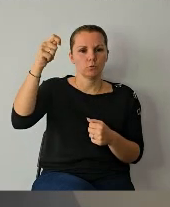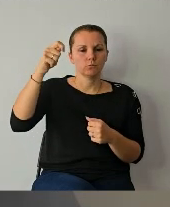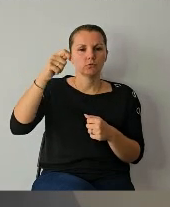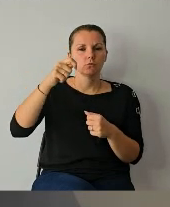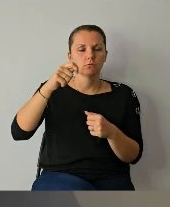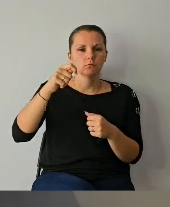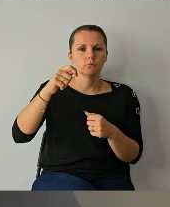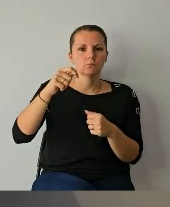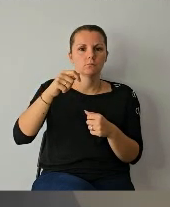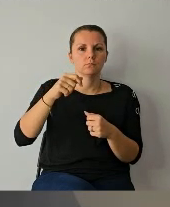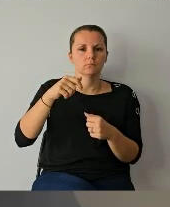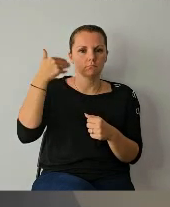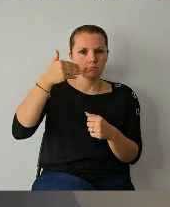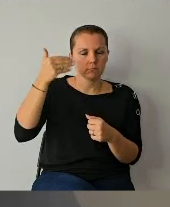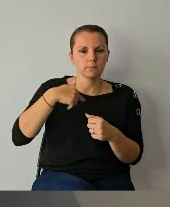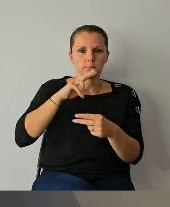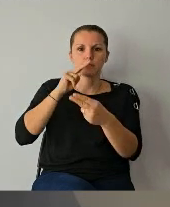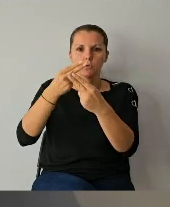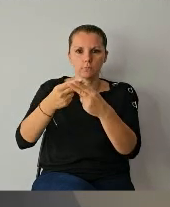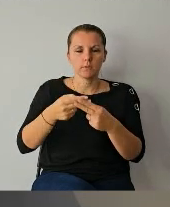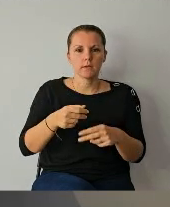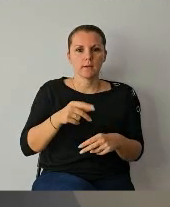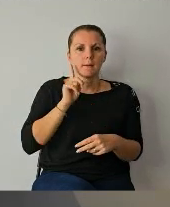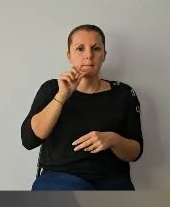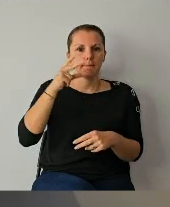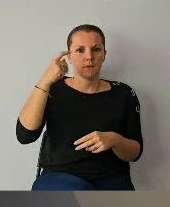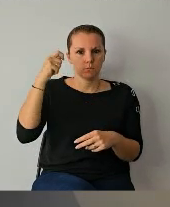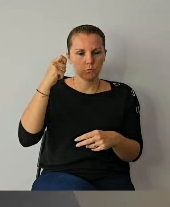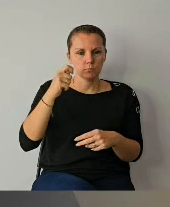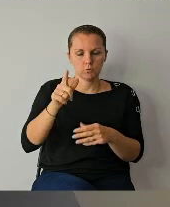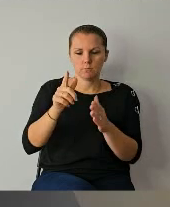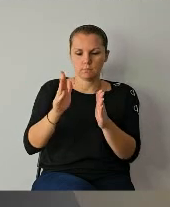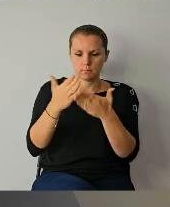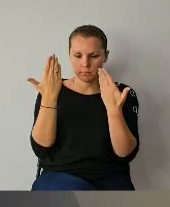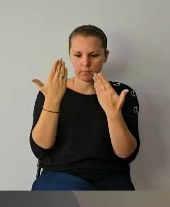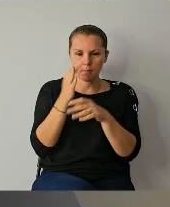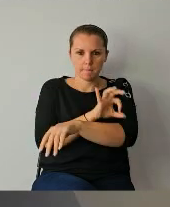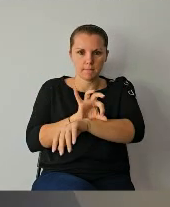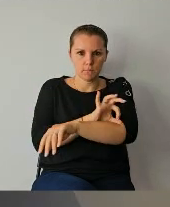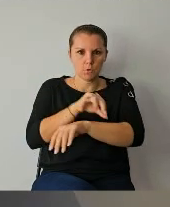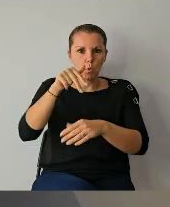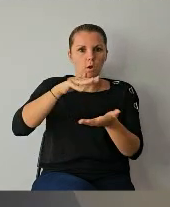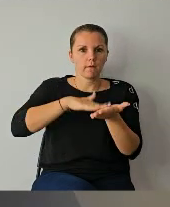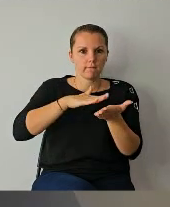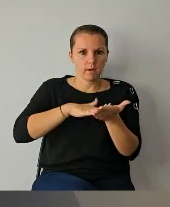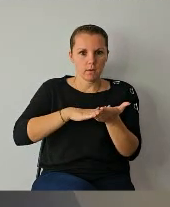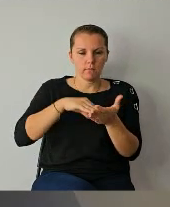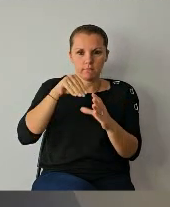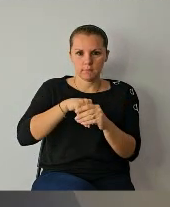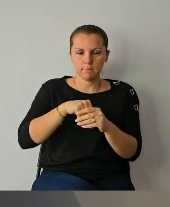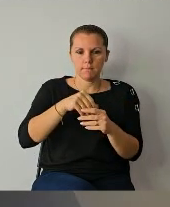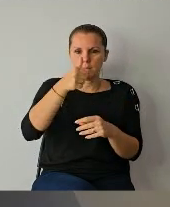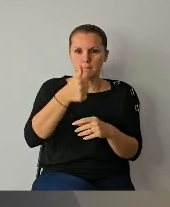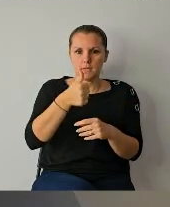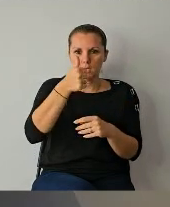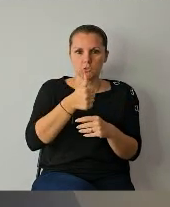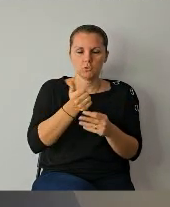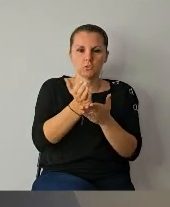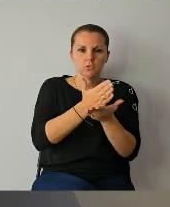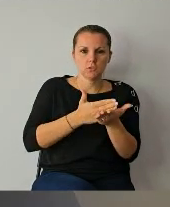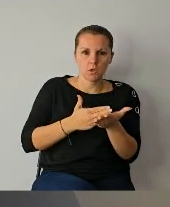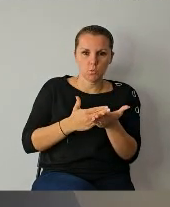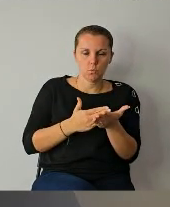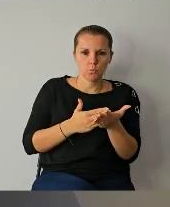burmistrzu, przedstawionym Wysokiej Radzie projekcie uchwały w tym najmniejszym, tym pierwszym przedziale